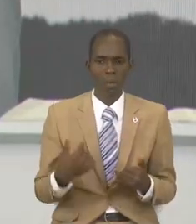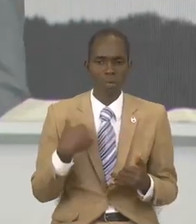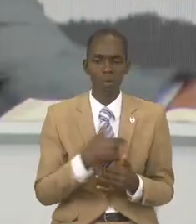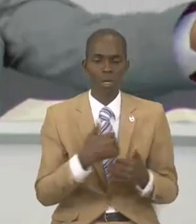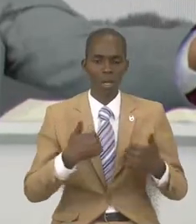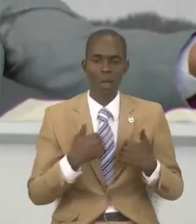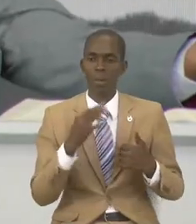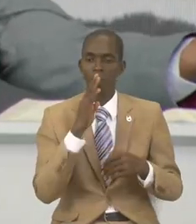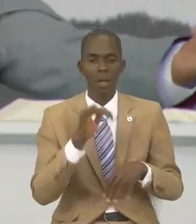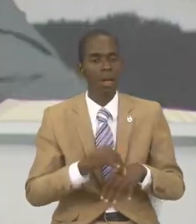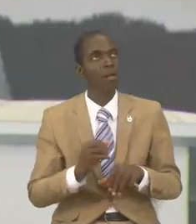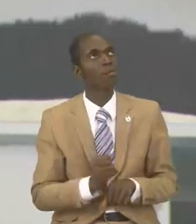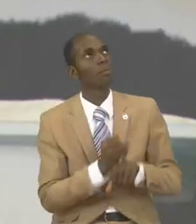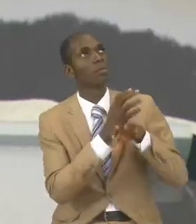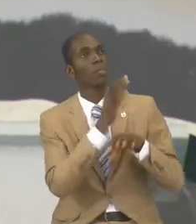après avoir été au calvaire,